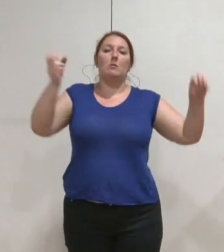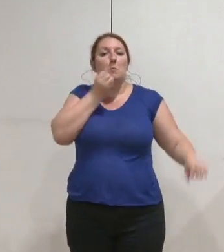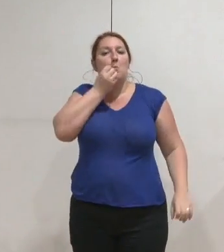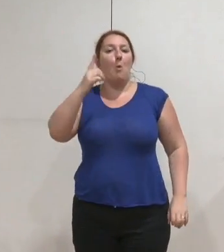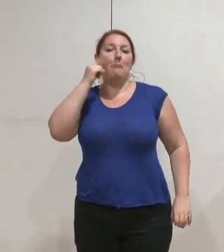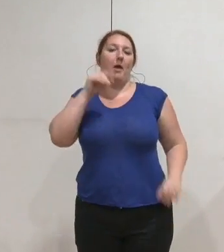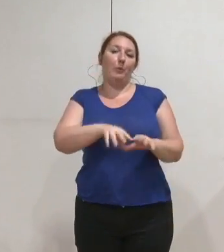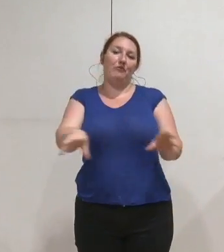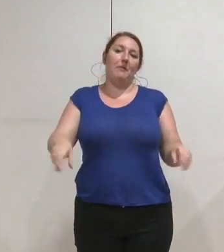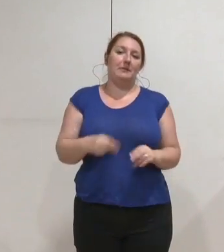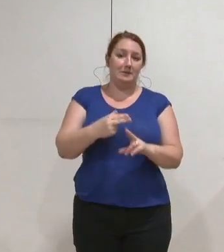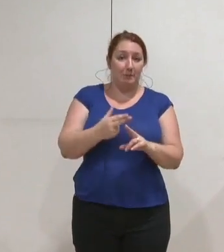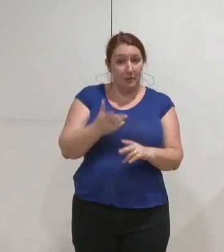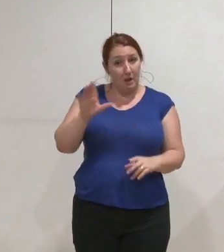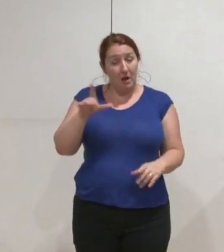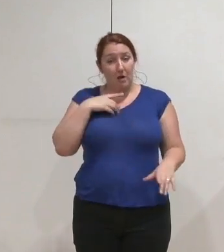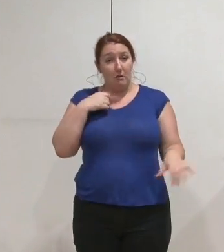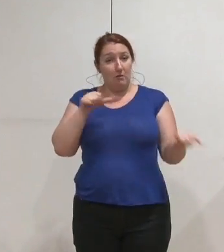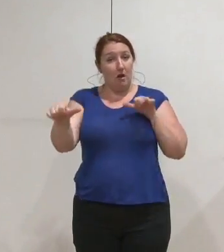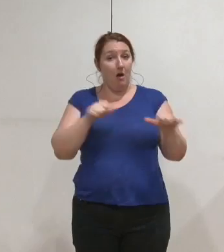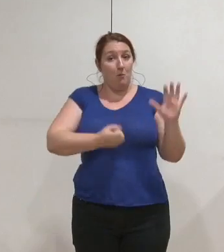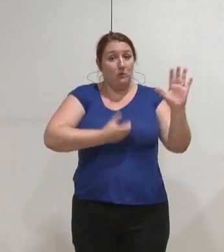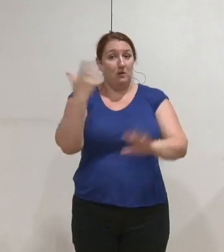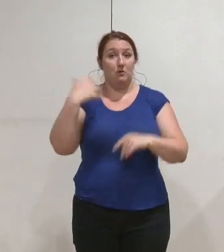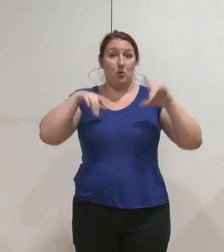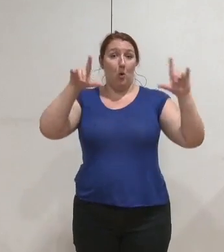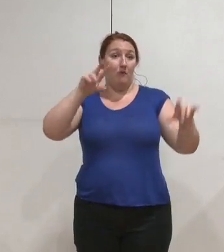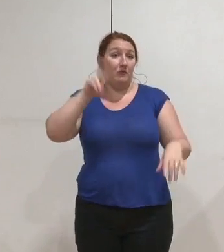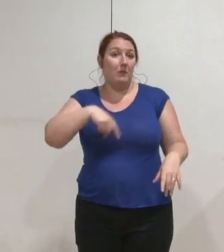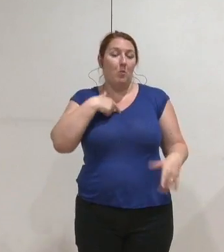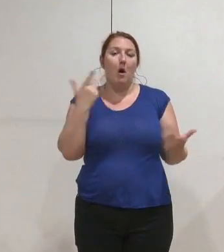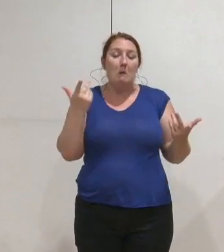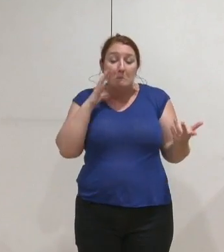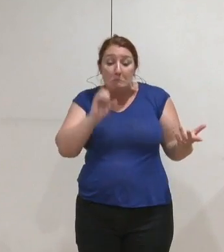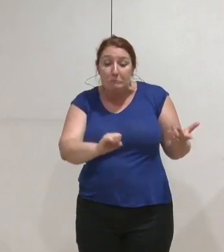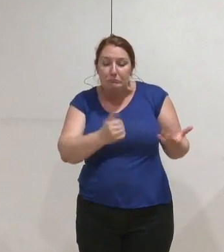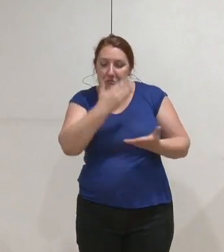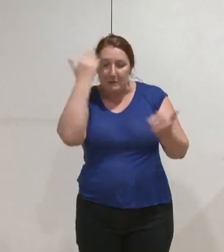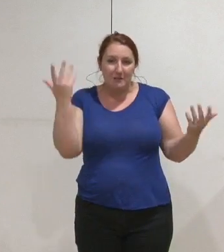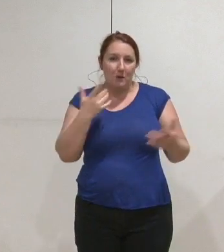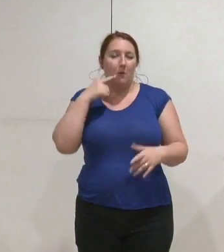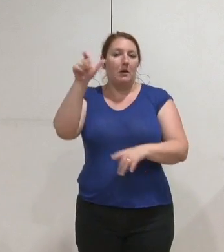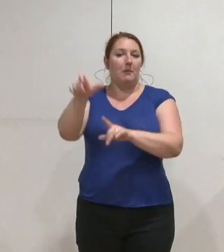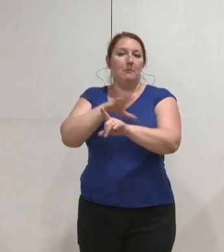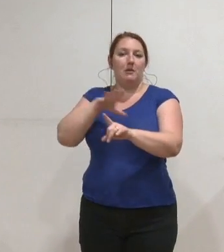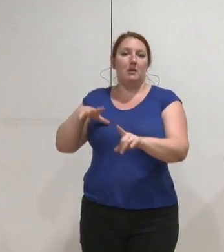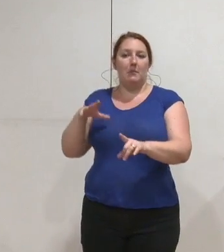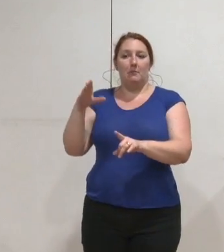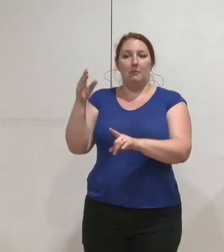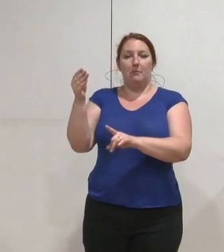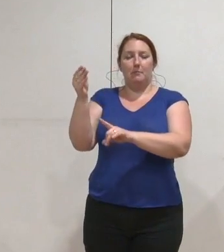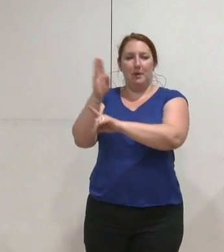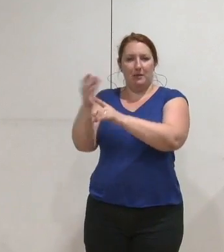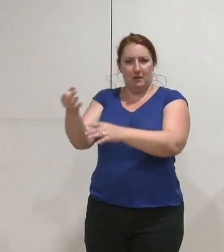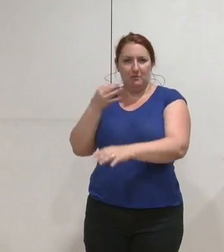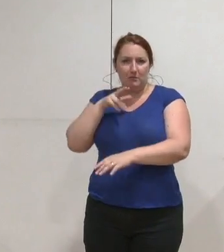inscrit là aussi une œuvre d'art moderne je vous avoue que je l'ai pas identifié mais madame Bernard va nous le dire nous avons un stabile de calderire donc je sais